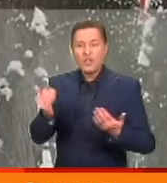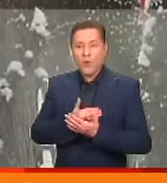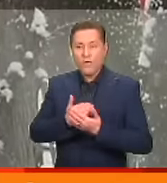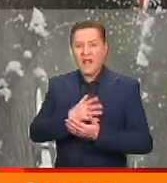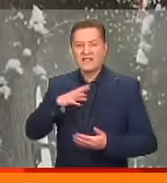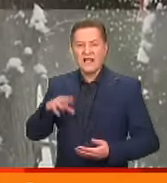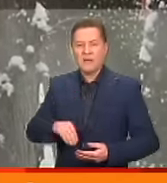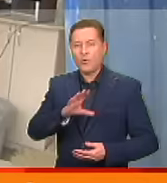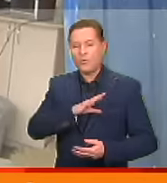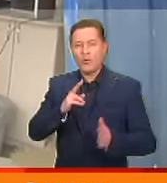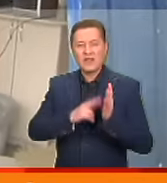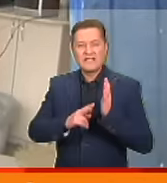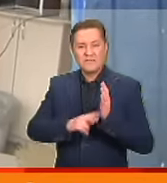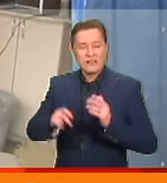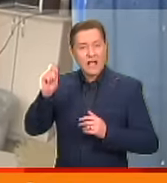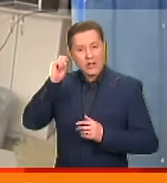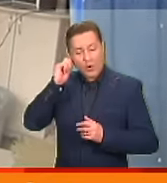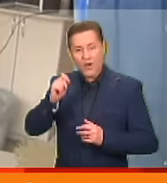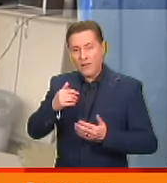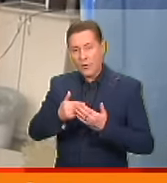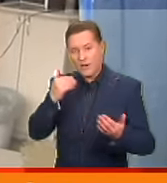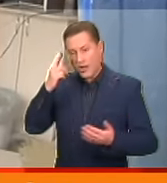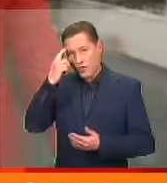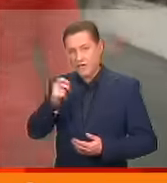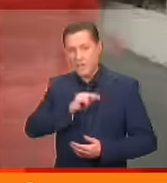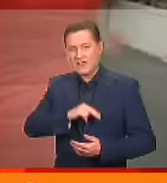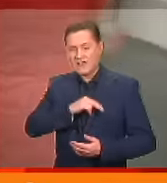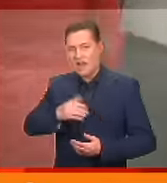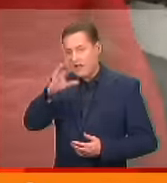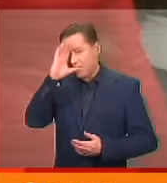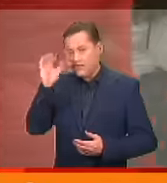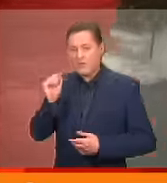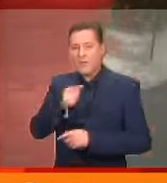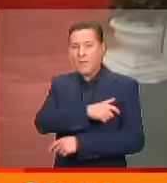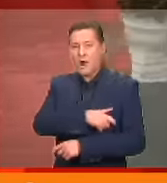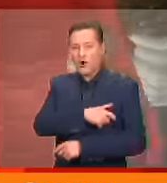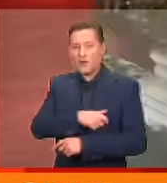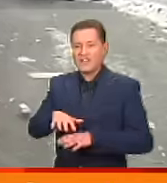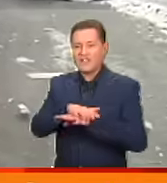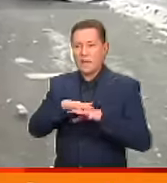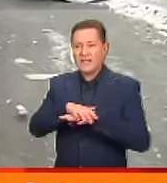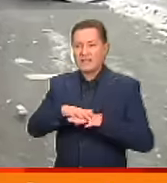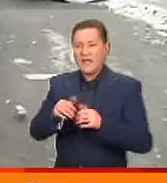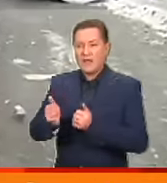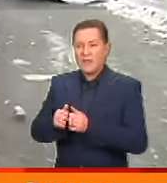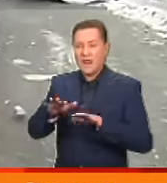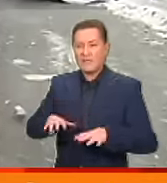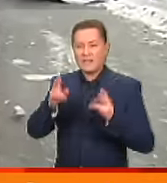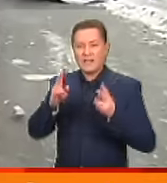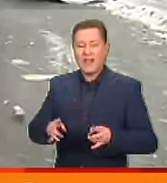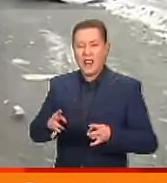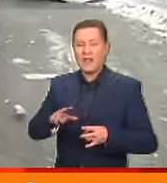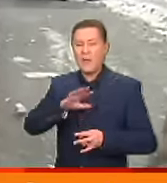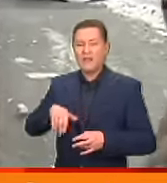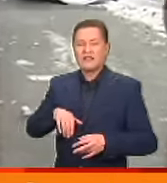чоловікові було 70 років. За попередньою інформацією, працював нічним охоронцем на базарі біля місця трагедії. І якраз мав їхати